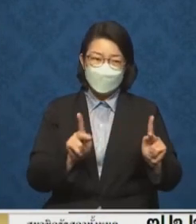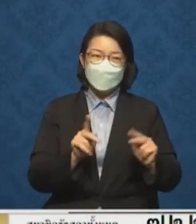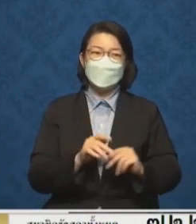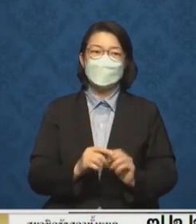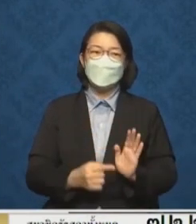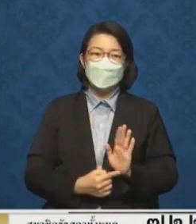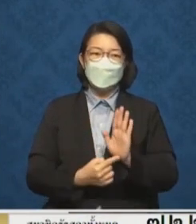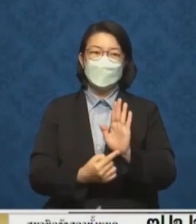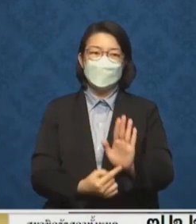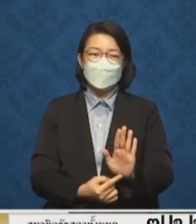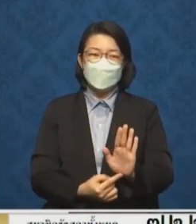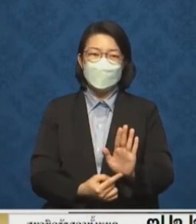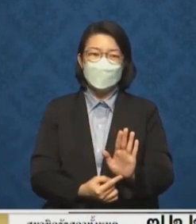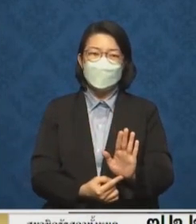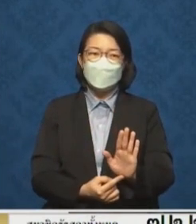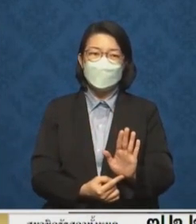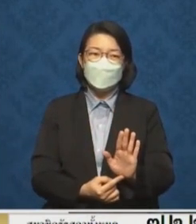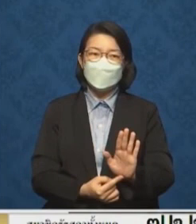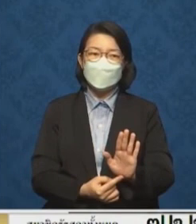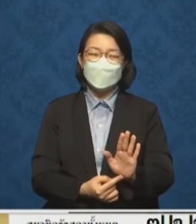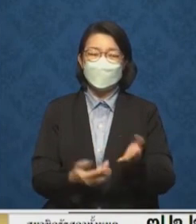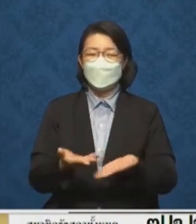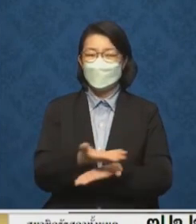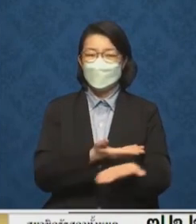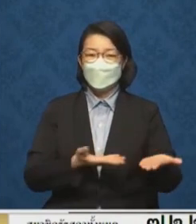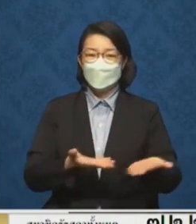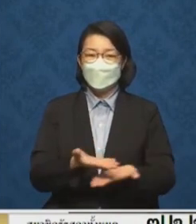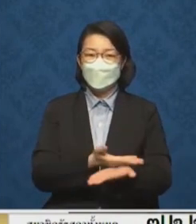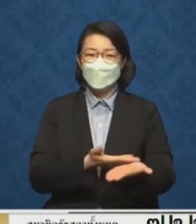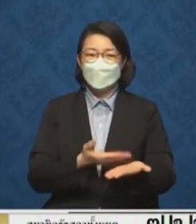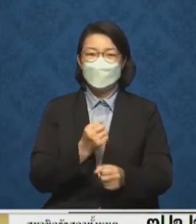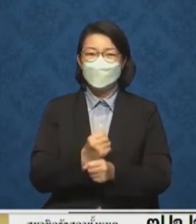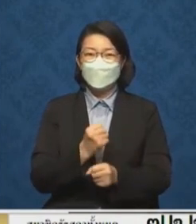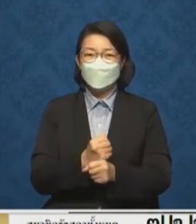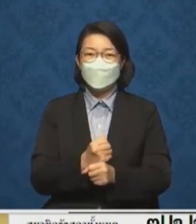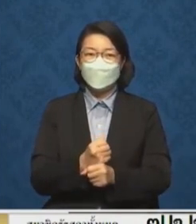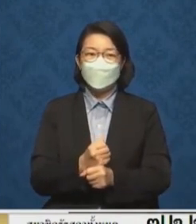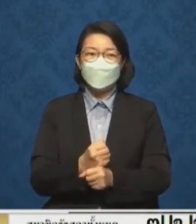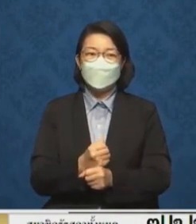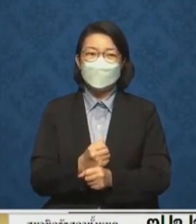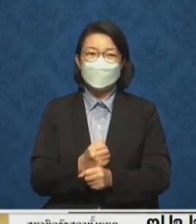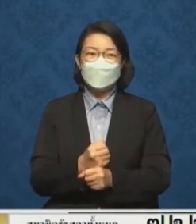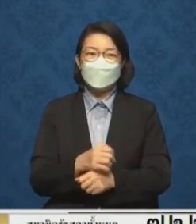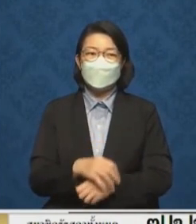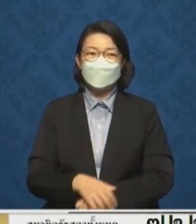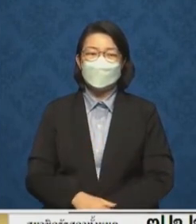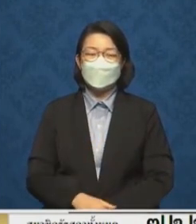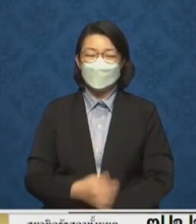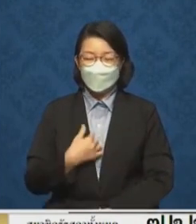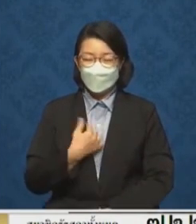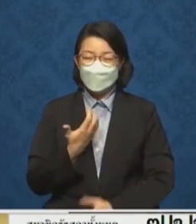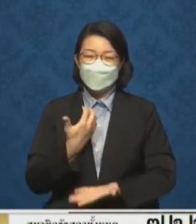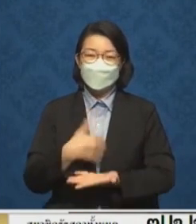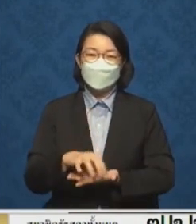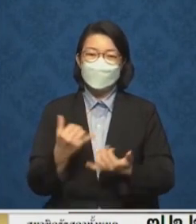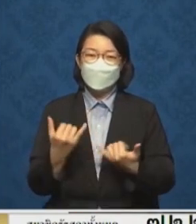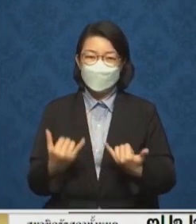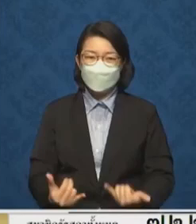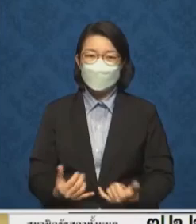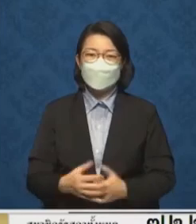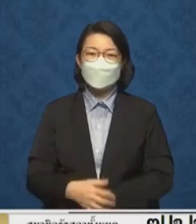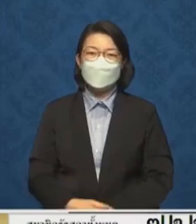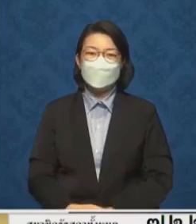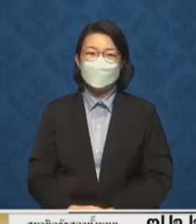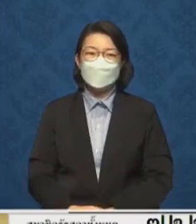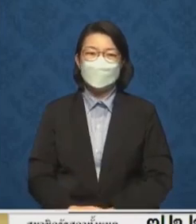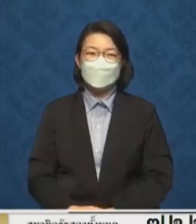การพิจารณาดำเนินการผมขอกราบเรียนท่านประธานว่า